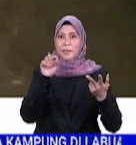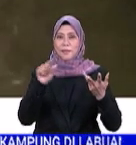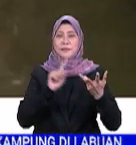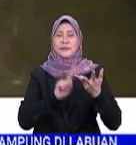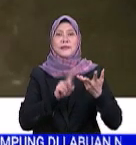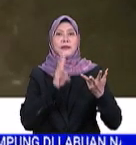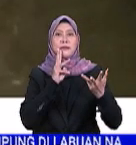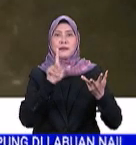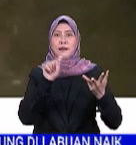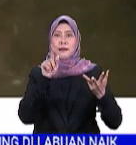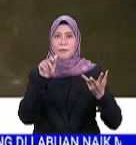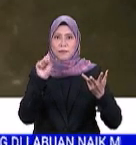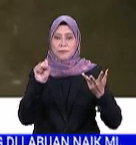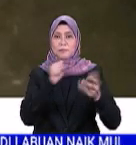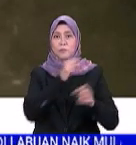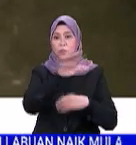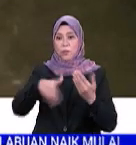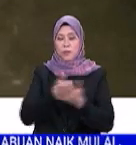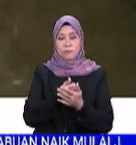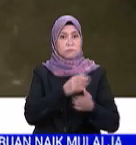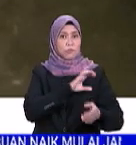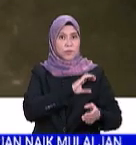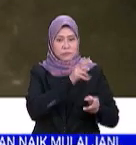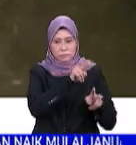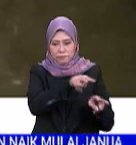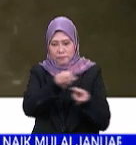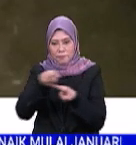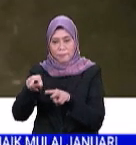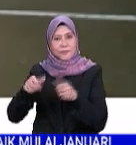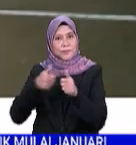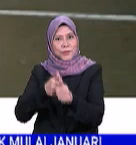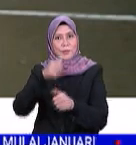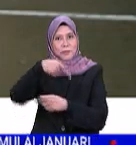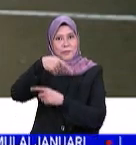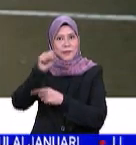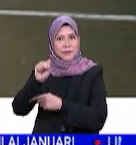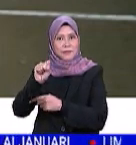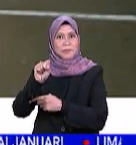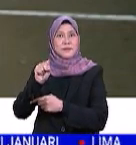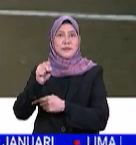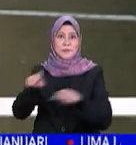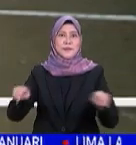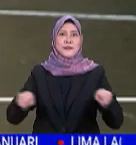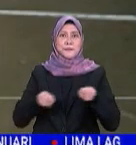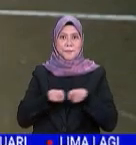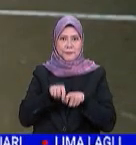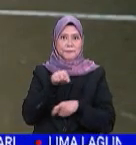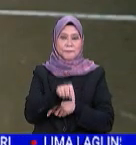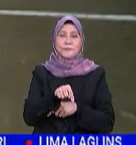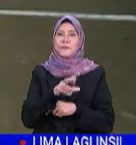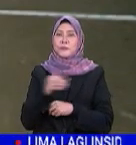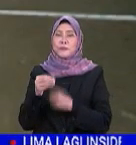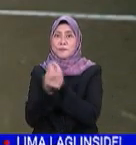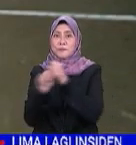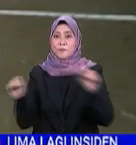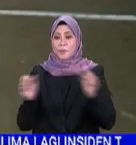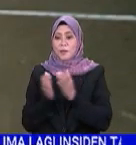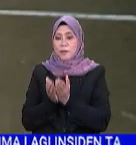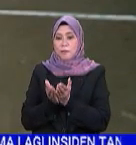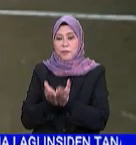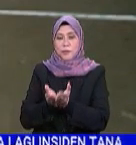Lanas. Setiap balai ditugaskan melakukan pemantauan mengikut PPS yang telah dikenal pasti. Polis turut menyediakan bot